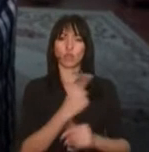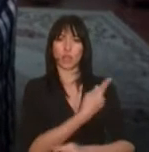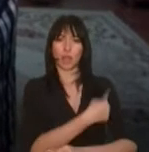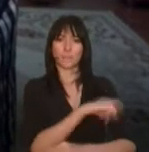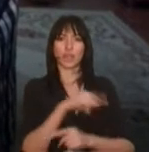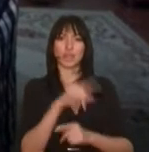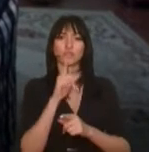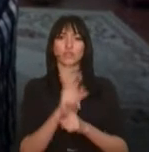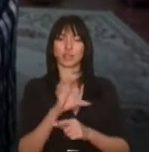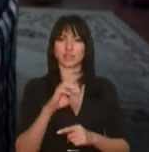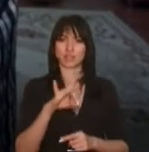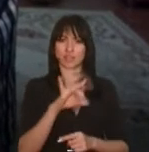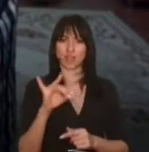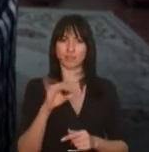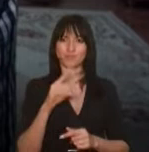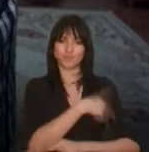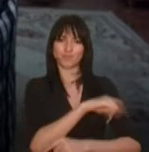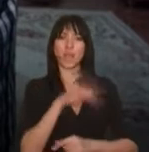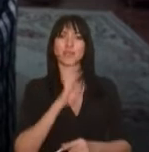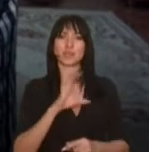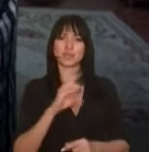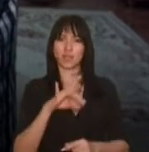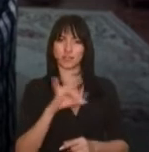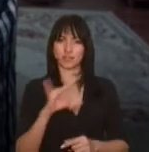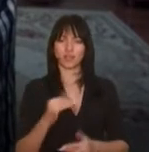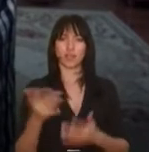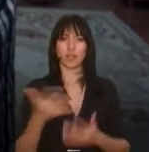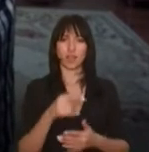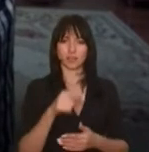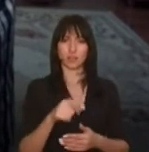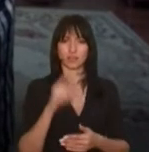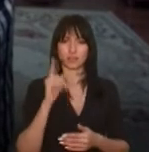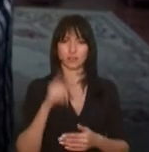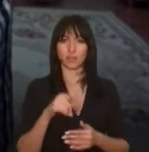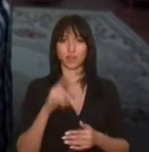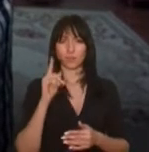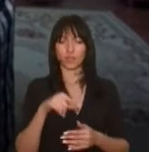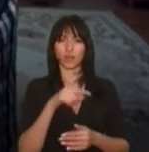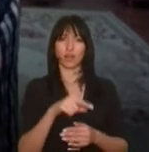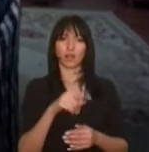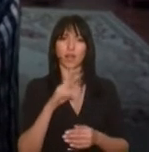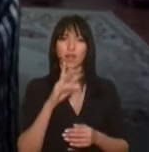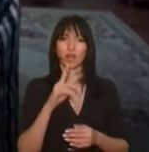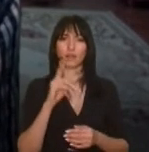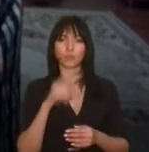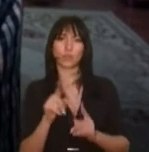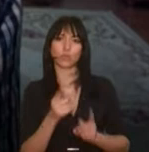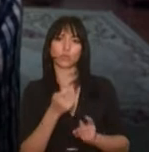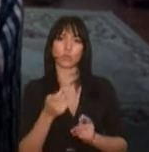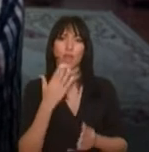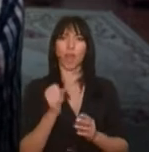сестри. Лікарі збережені в місті Ужгород, а у всіх інших регіонах